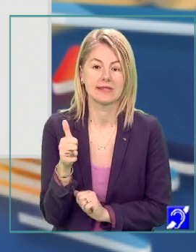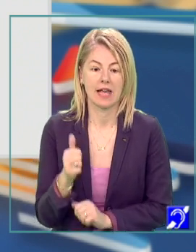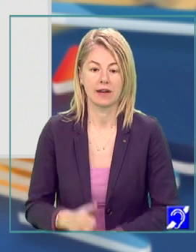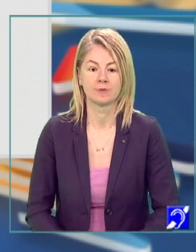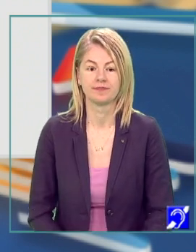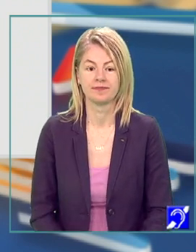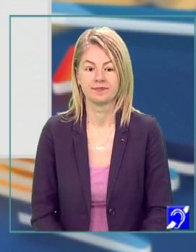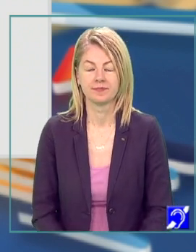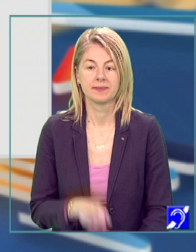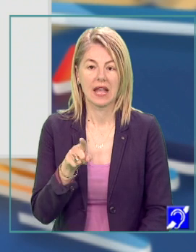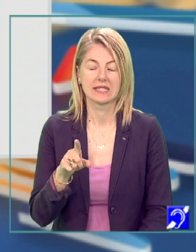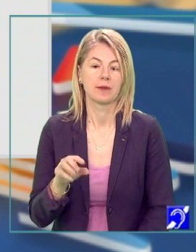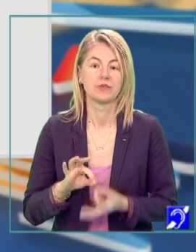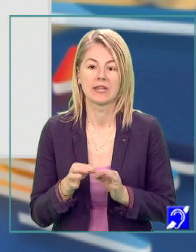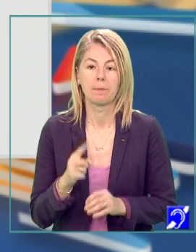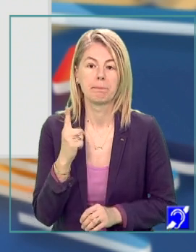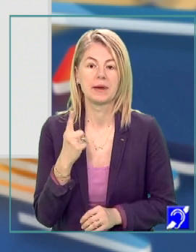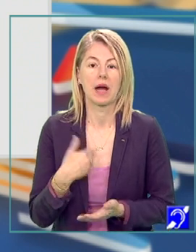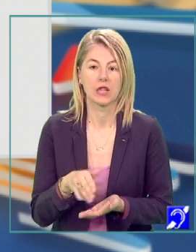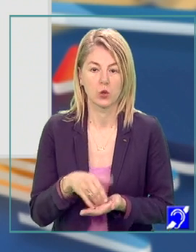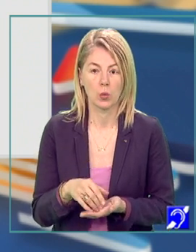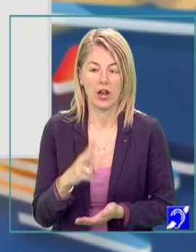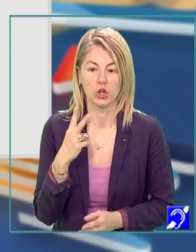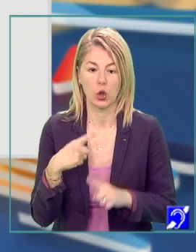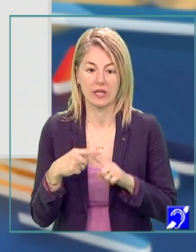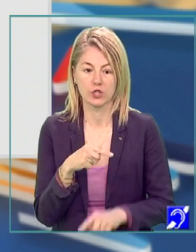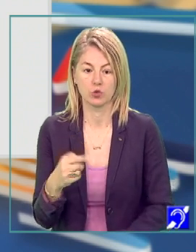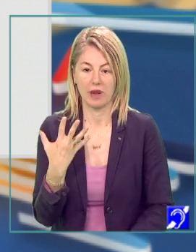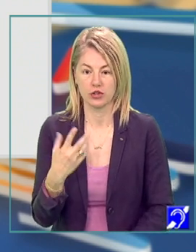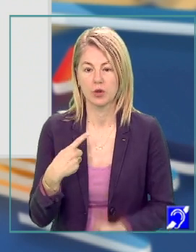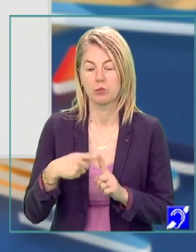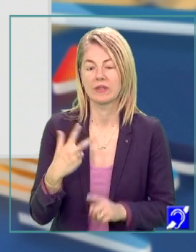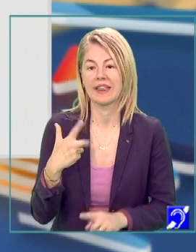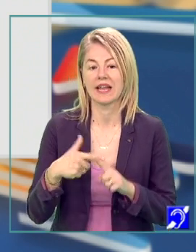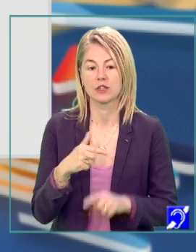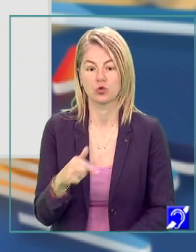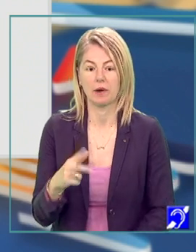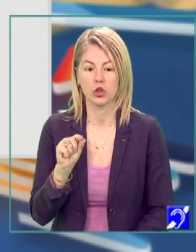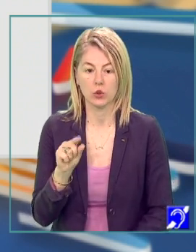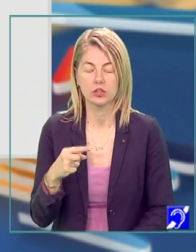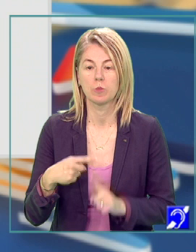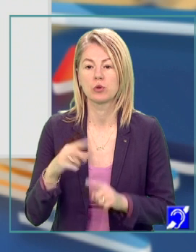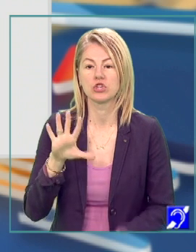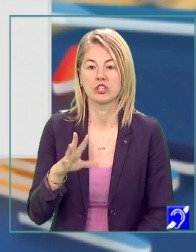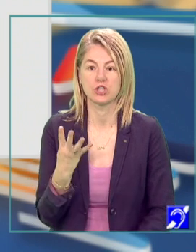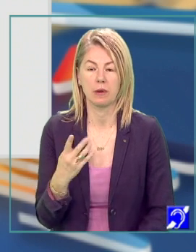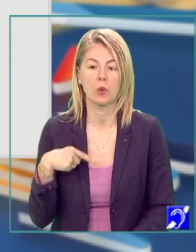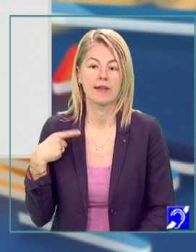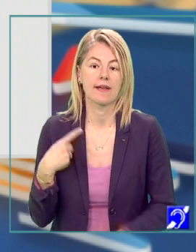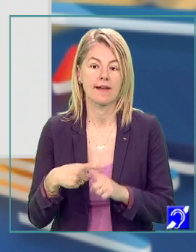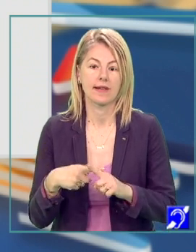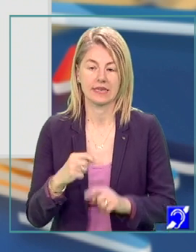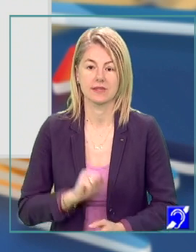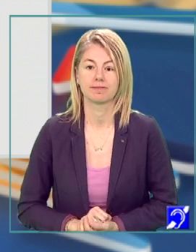prima cheltuială plus a doua cheltuială plus suma rămasă este egal cu suma